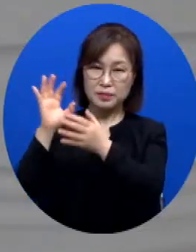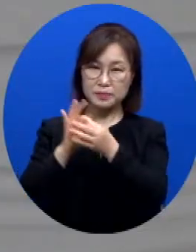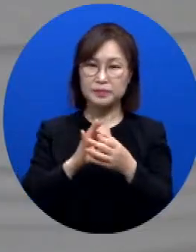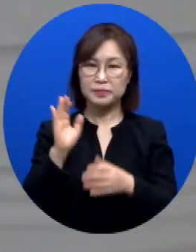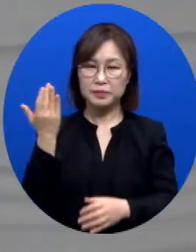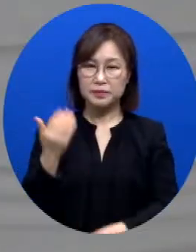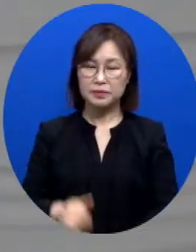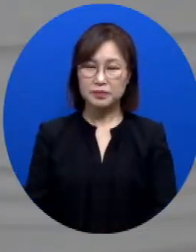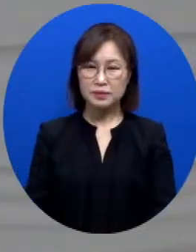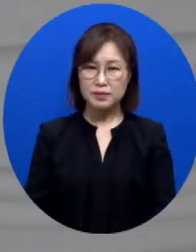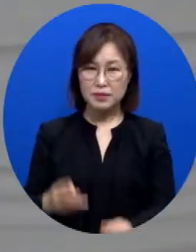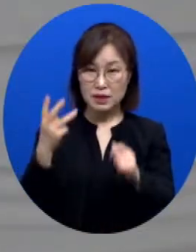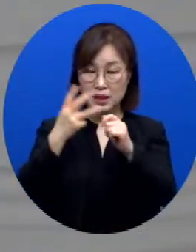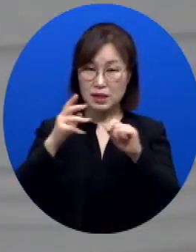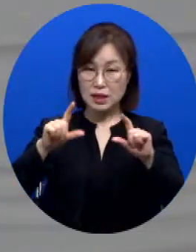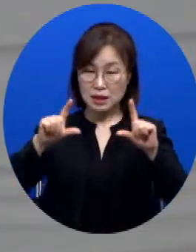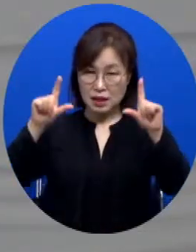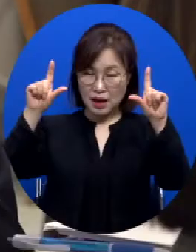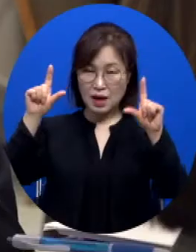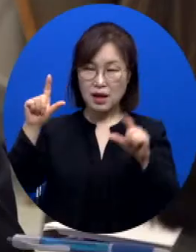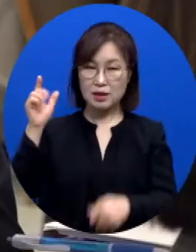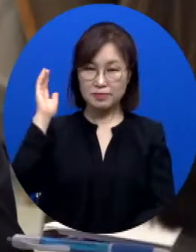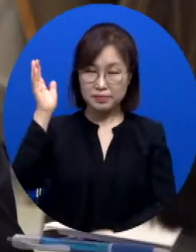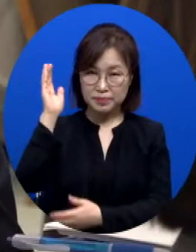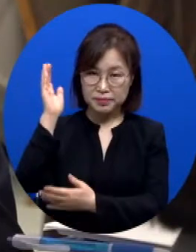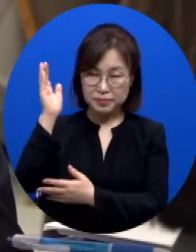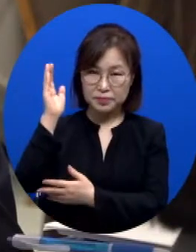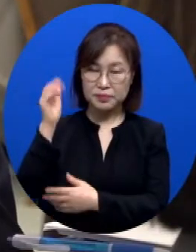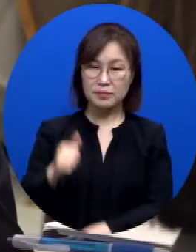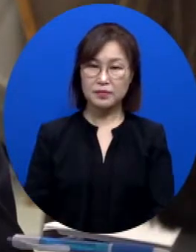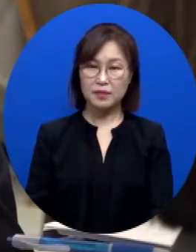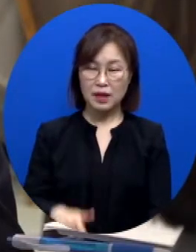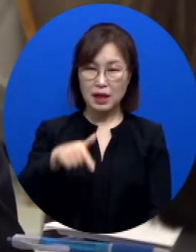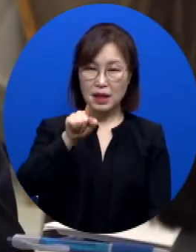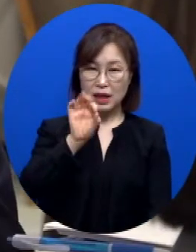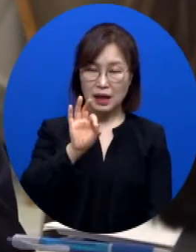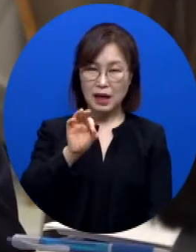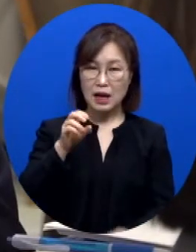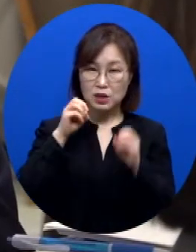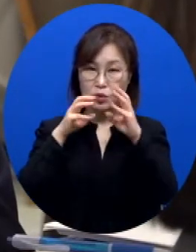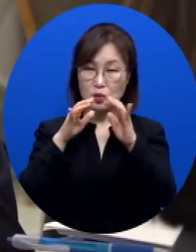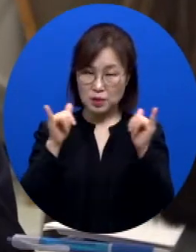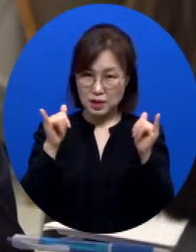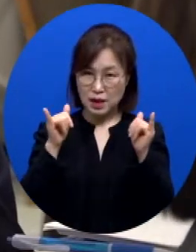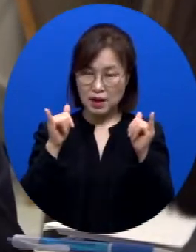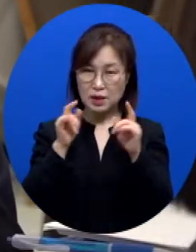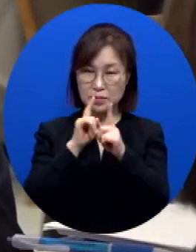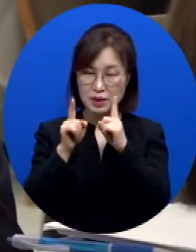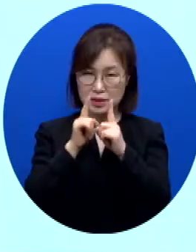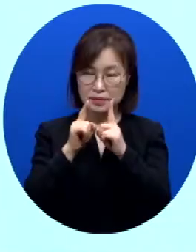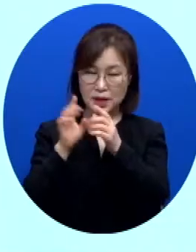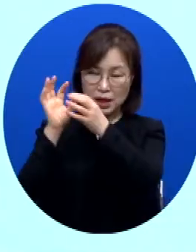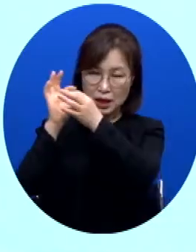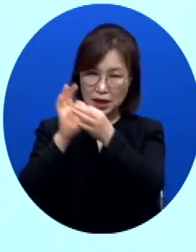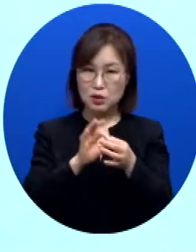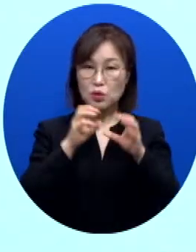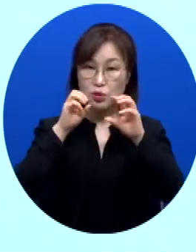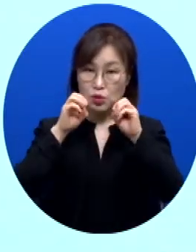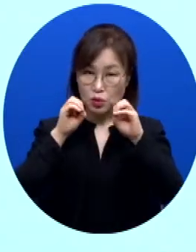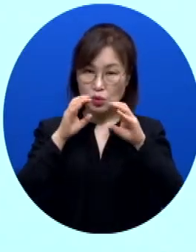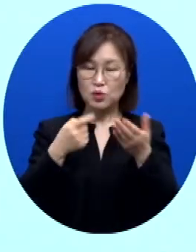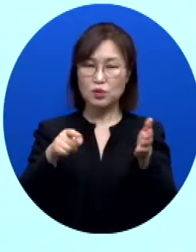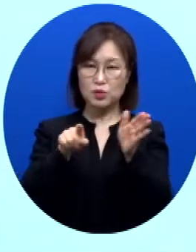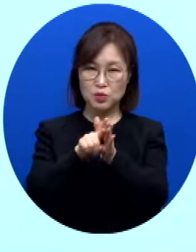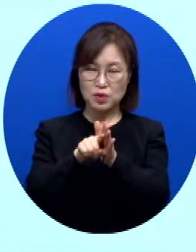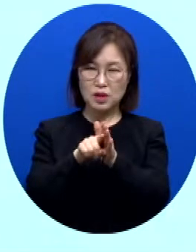이어졌습니다. 셋째 날 발제를 맡은 KWMA 사무총장 강대흥 선교사는 지속 가능한 선교를